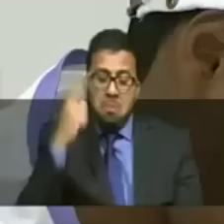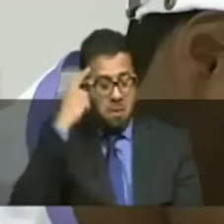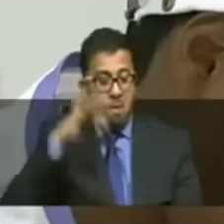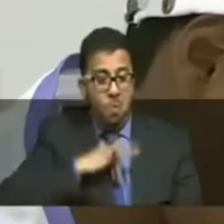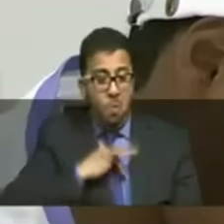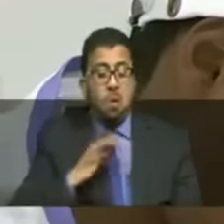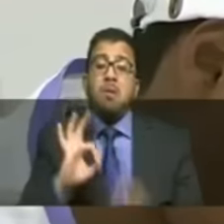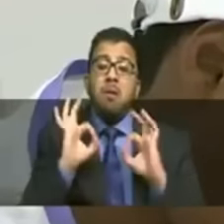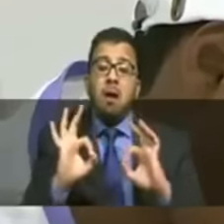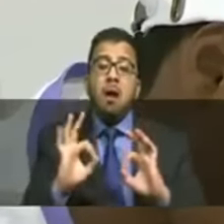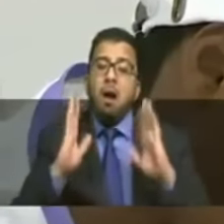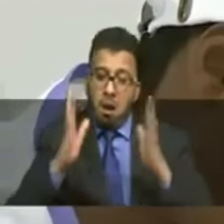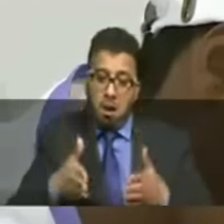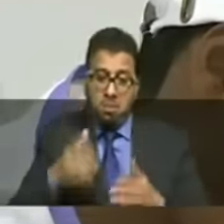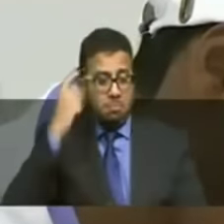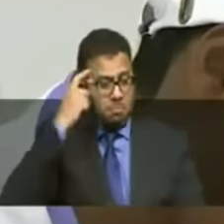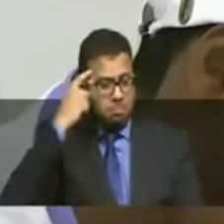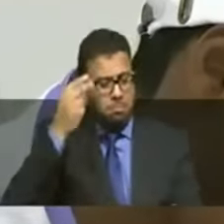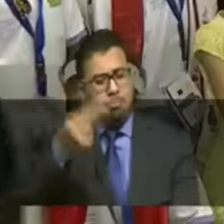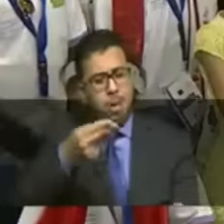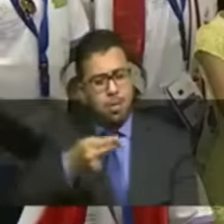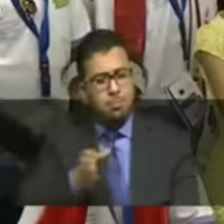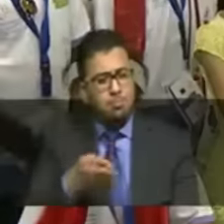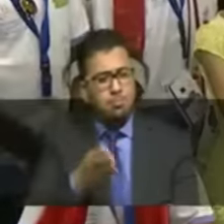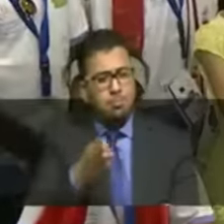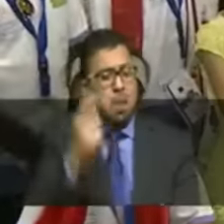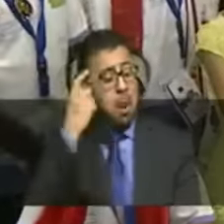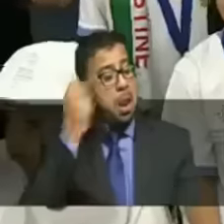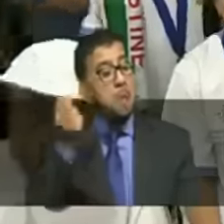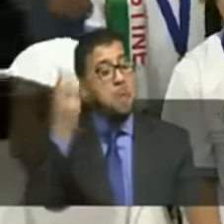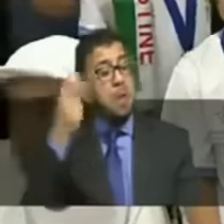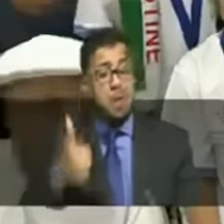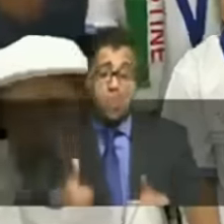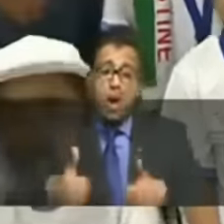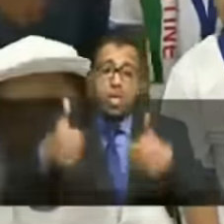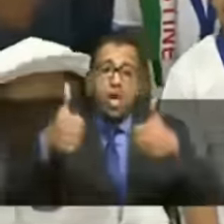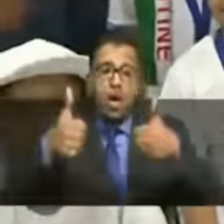بأنهم قادرون على رسم طريق واضح المعالم للابتكار والنجاح.